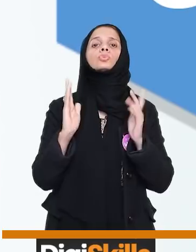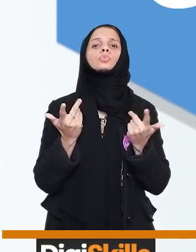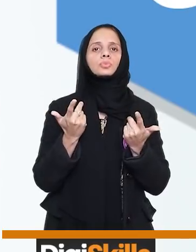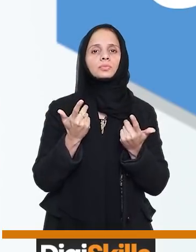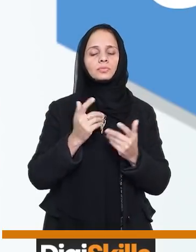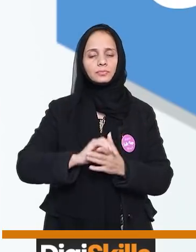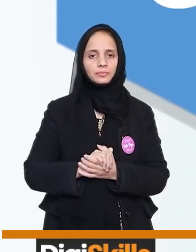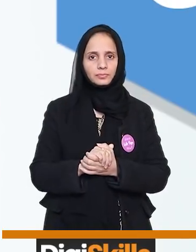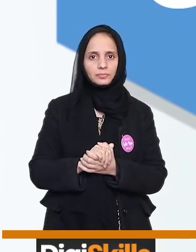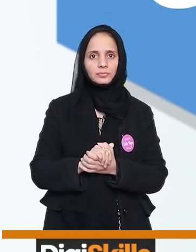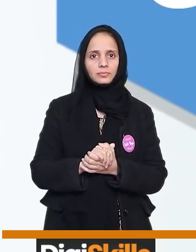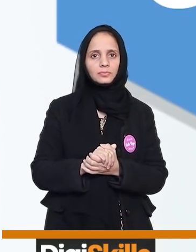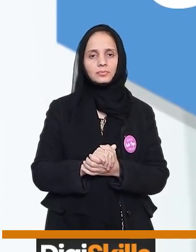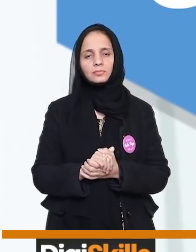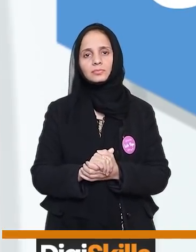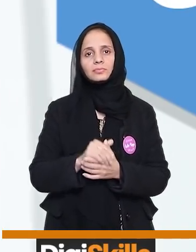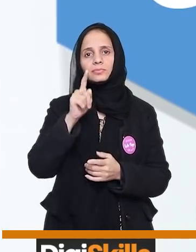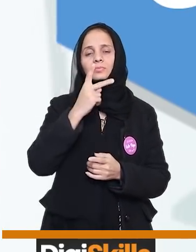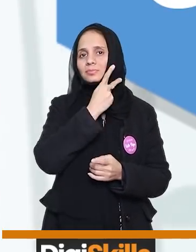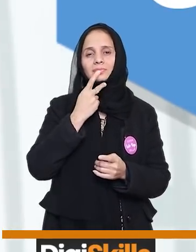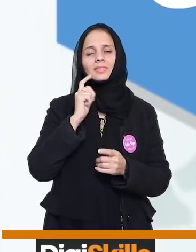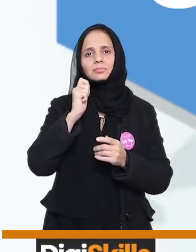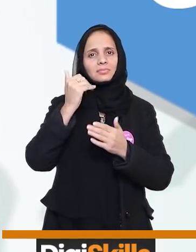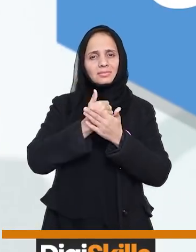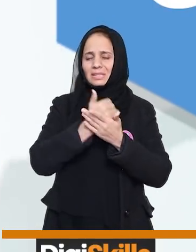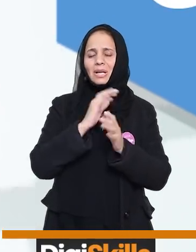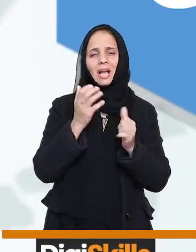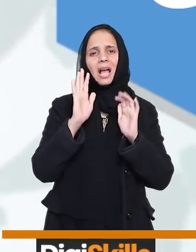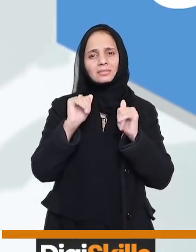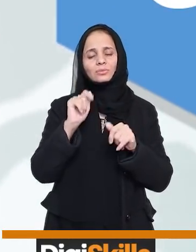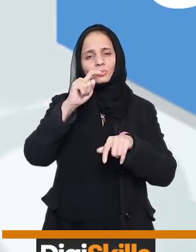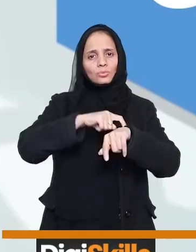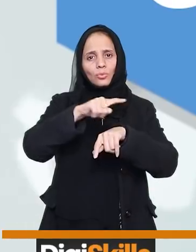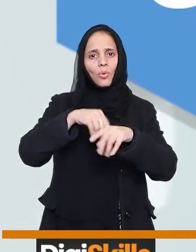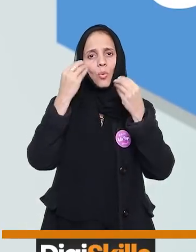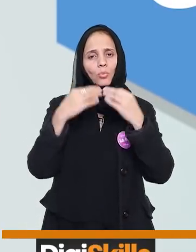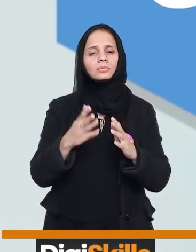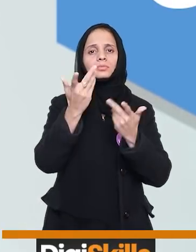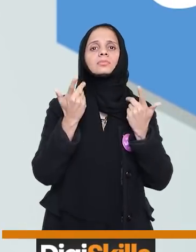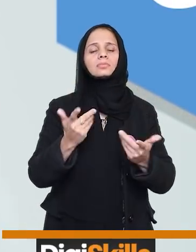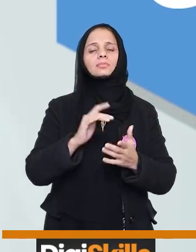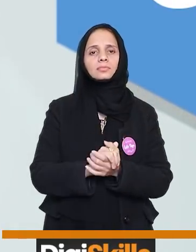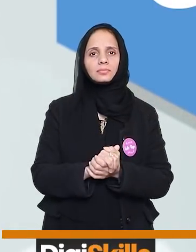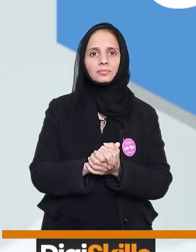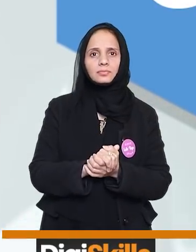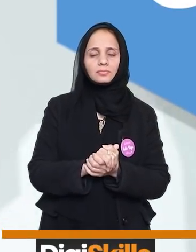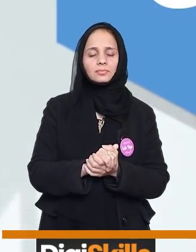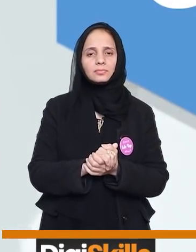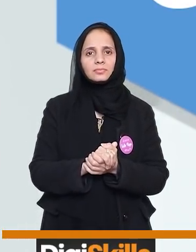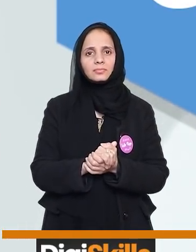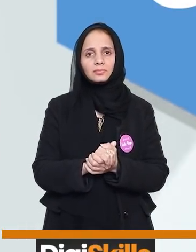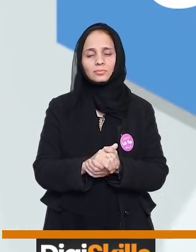نے اپنے سفر کا آغاز کیوں کیا؟ آپ اس اسکل کو سیکھنا کیوں چاہتے تھے؟ اتنا ٹائم کیوں سپینڈ کیا؟ کیا آپ